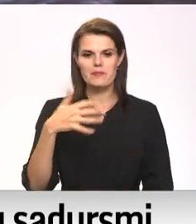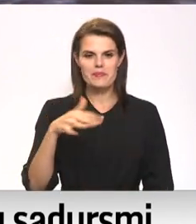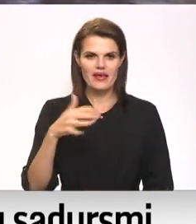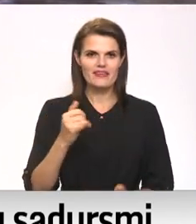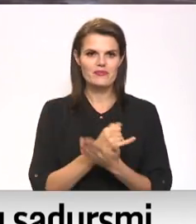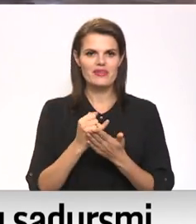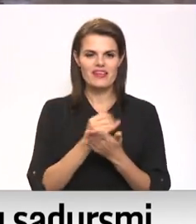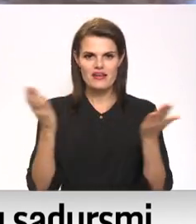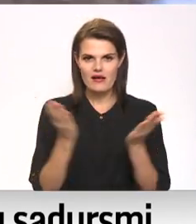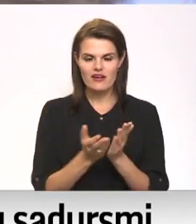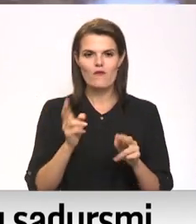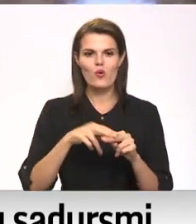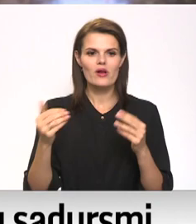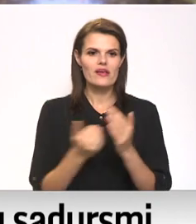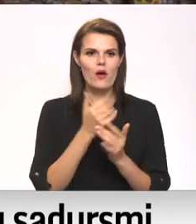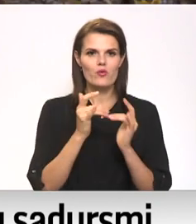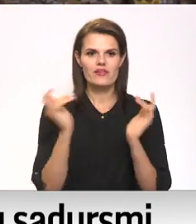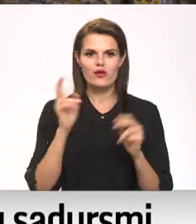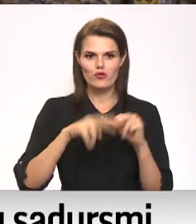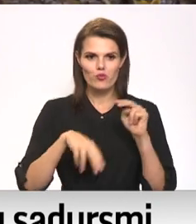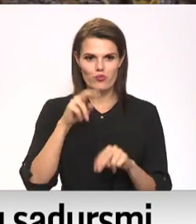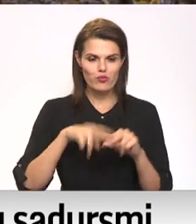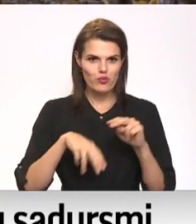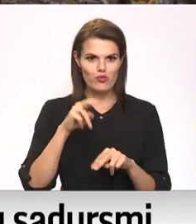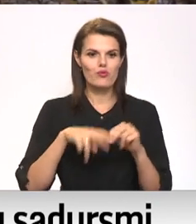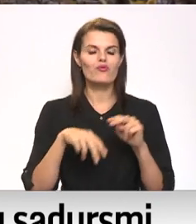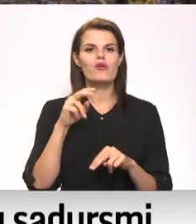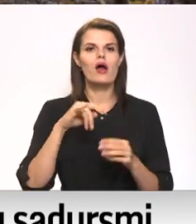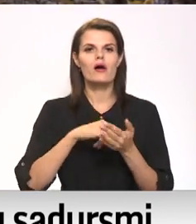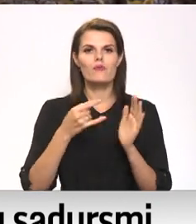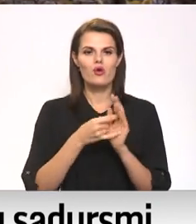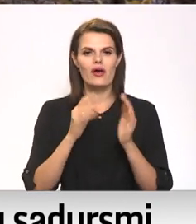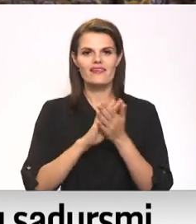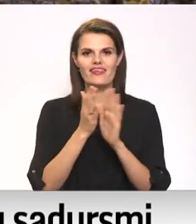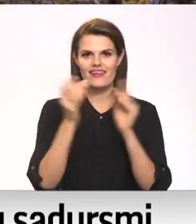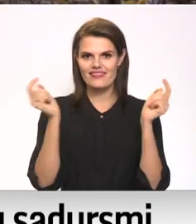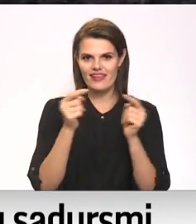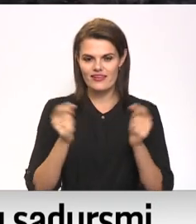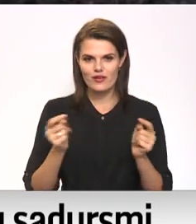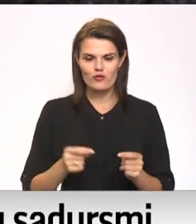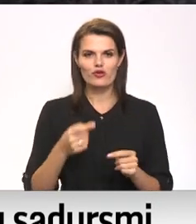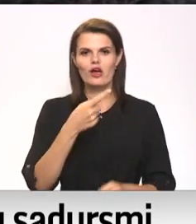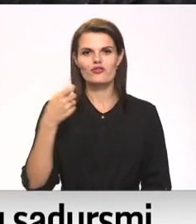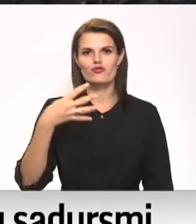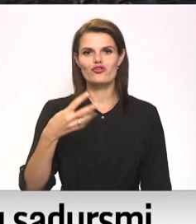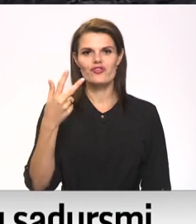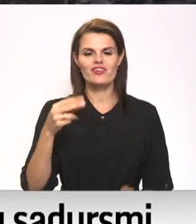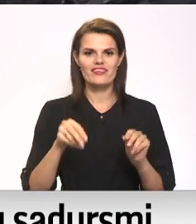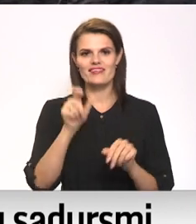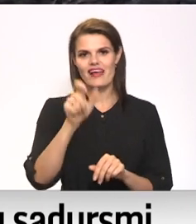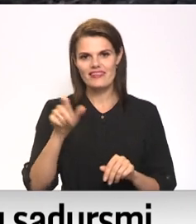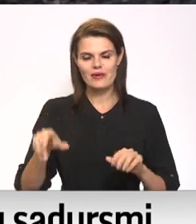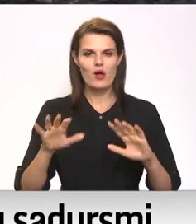izteku tīrīšanu un jaunu trošu tiltiņu izbūvi. Projekta saskaņošana veikta ar 143 zemniekiem, taču daži no tiem atteicās